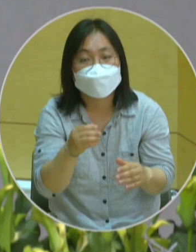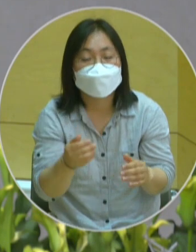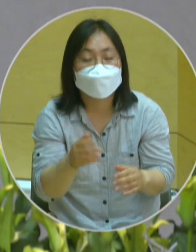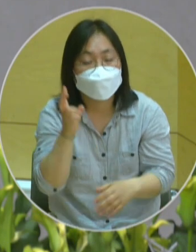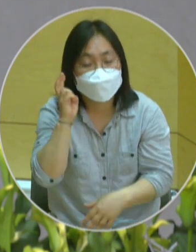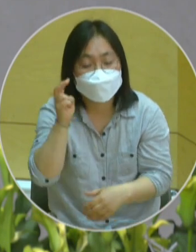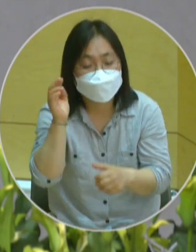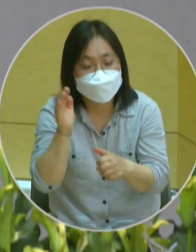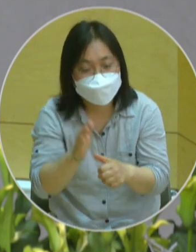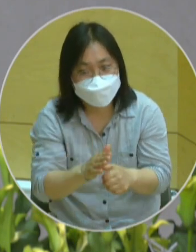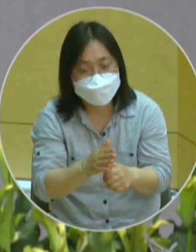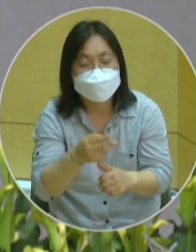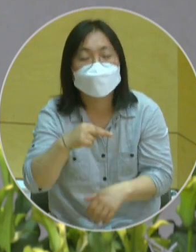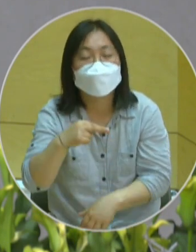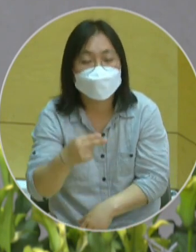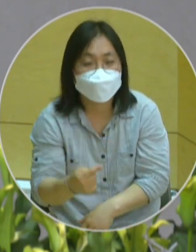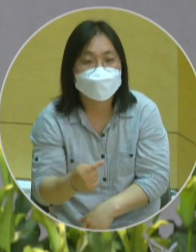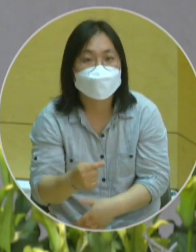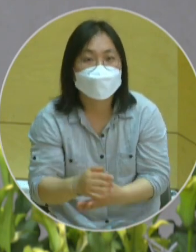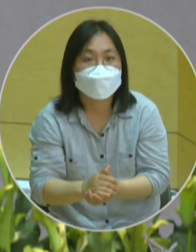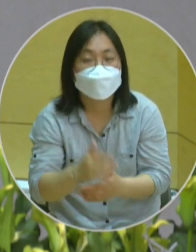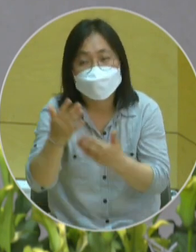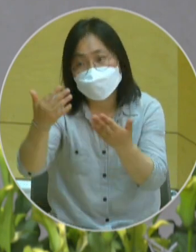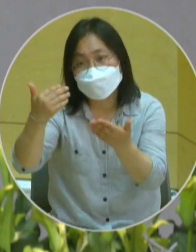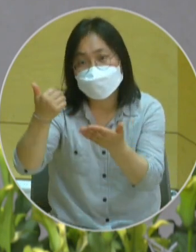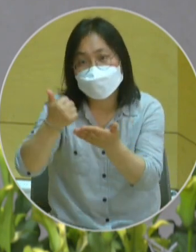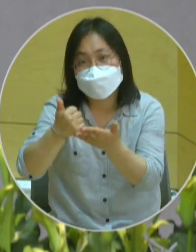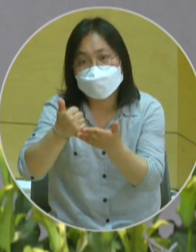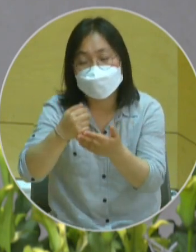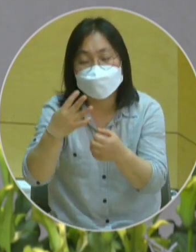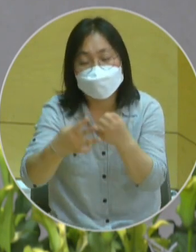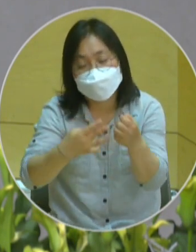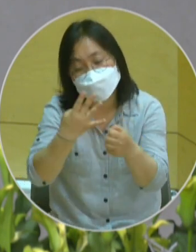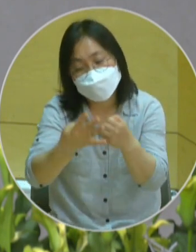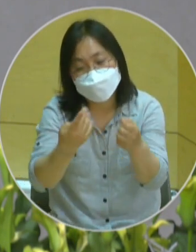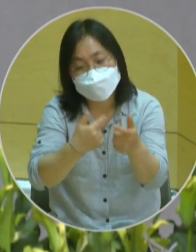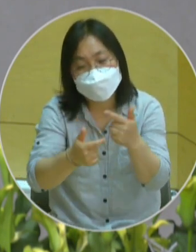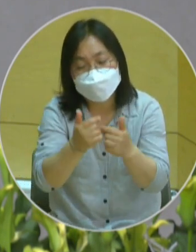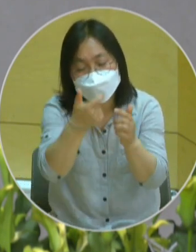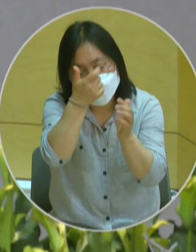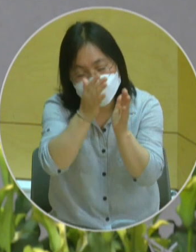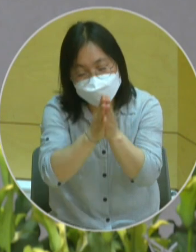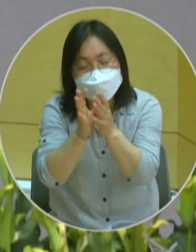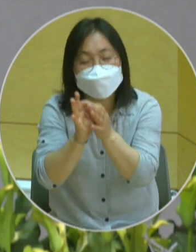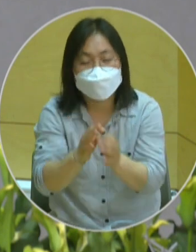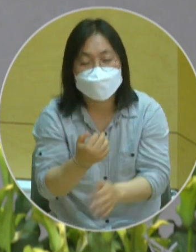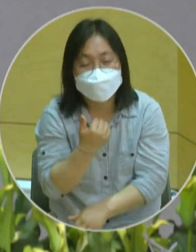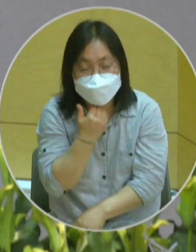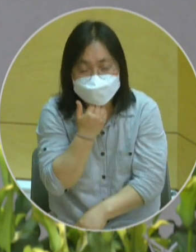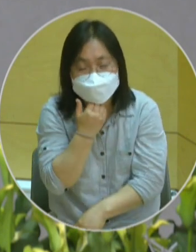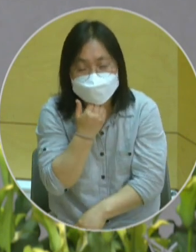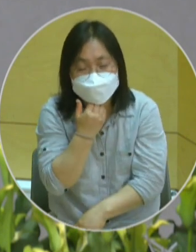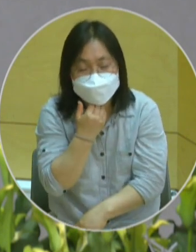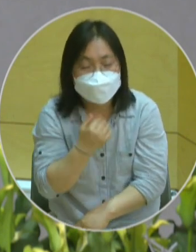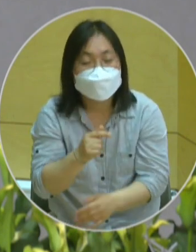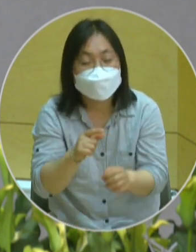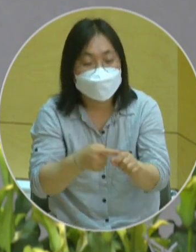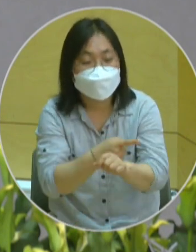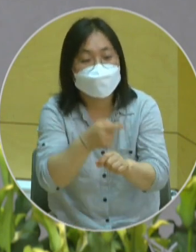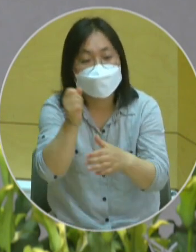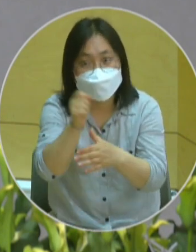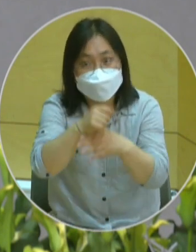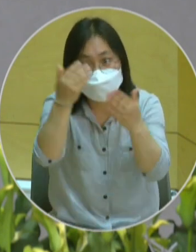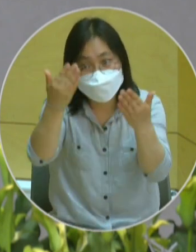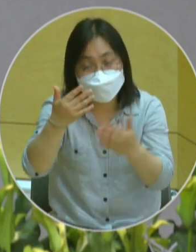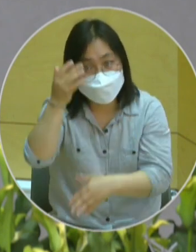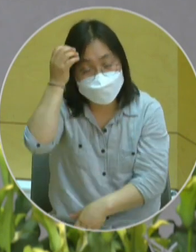혹시 안 되신 분들이 있더라도 하나님께서 한 3-4년 더 기도하는 시간을 나에게 주셨다 생각하시고